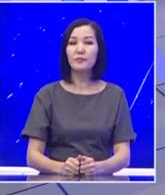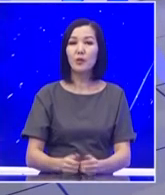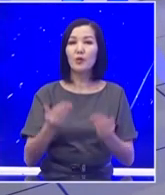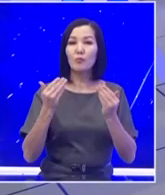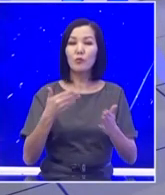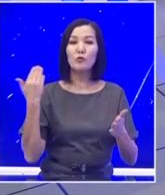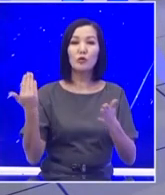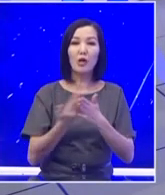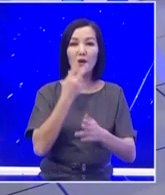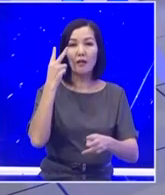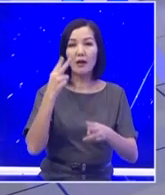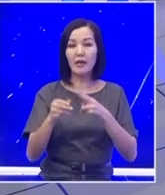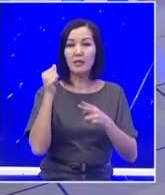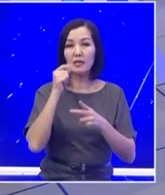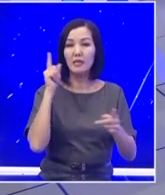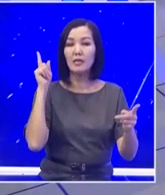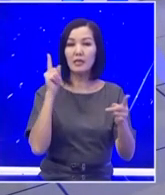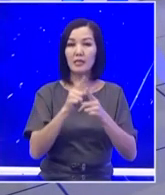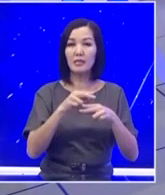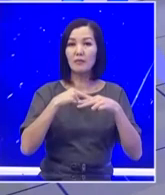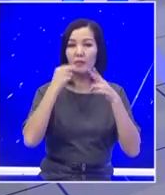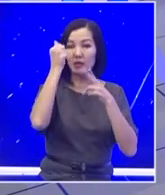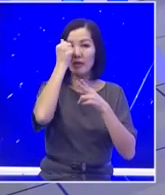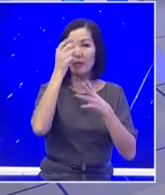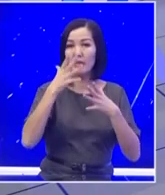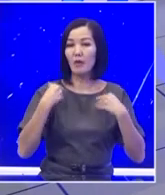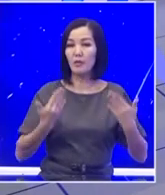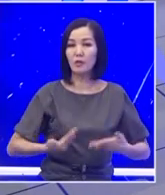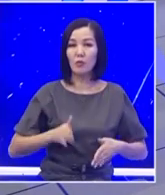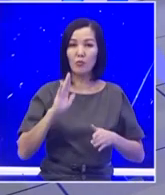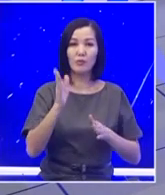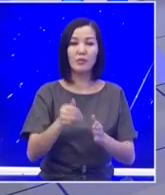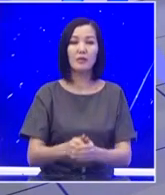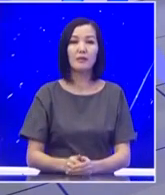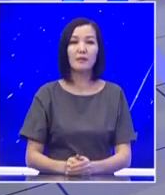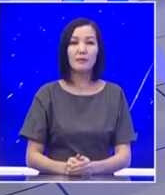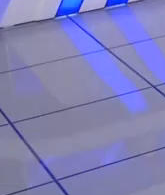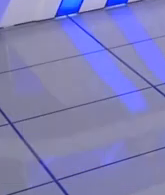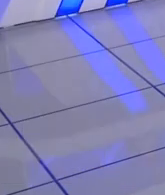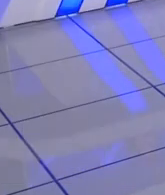Бүгінге келіп түскен ақпараттар легі осындай. Назарларыңызға рахмет. Келесі эфирде жүздескенше аман сау болыңыздар.